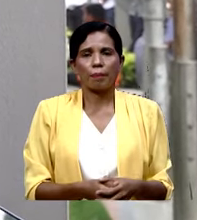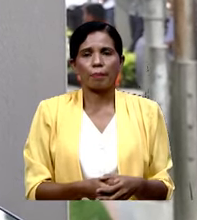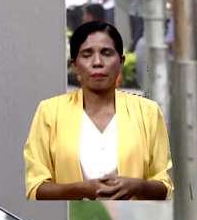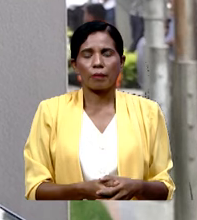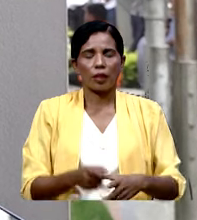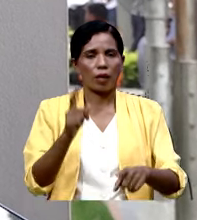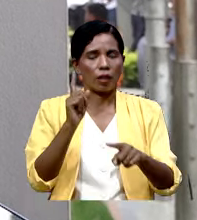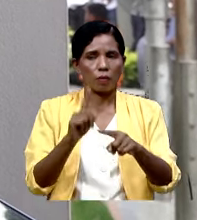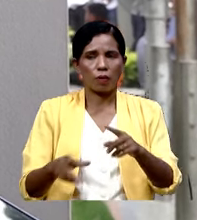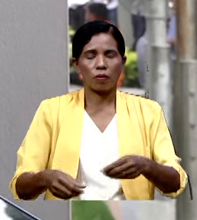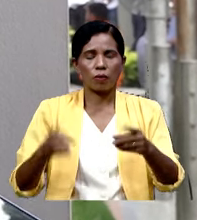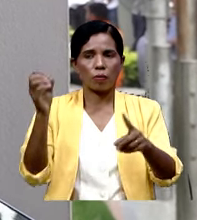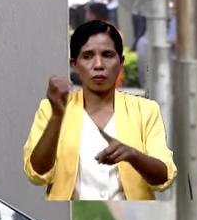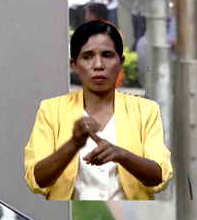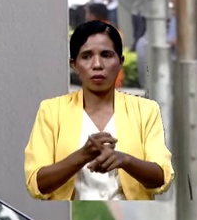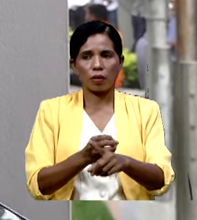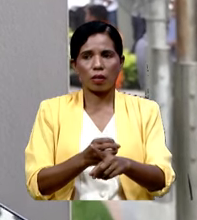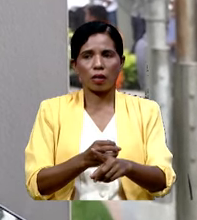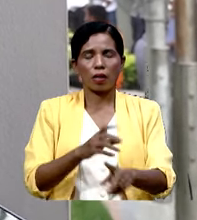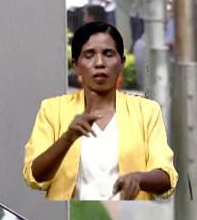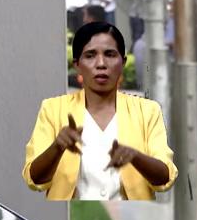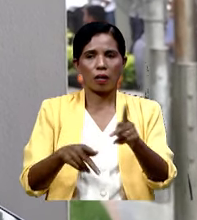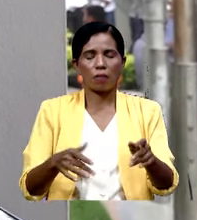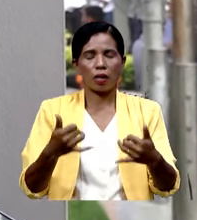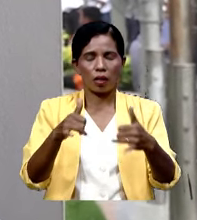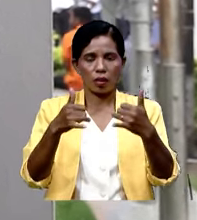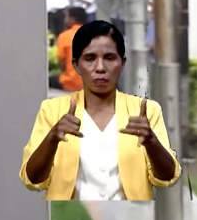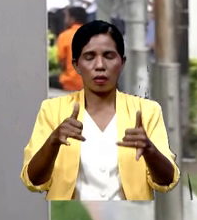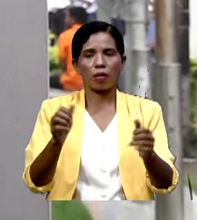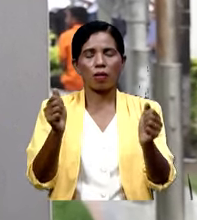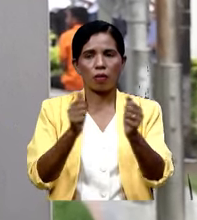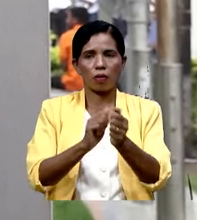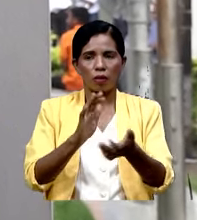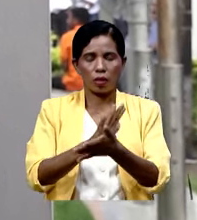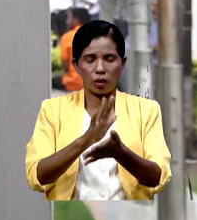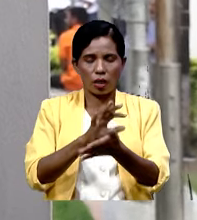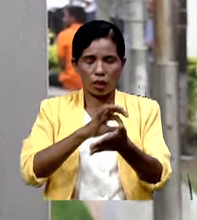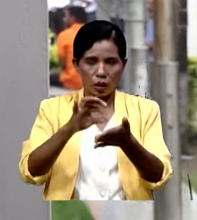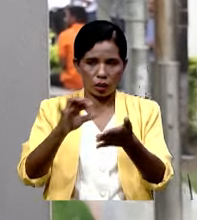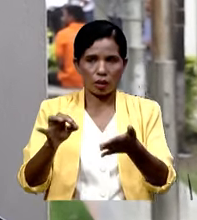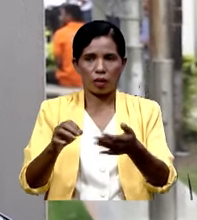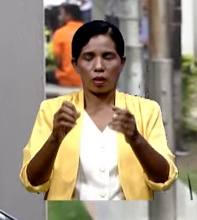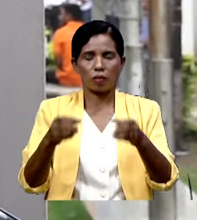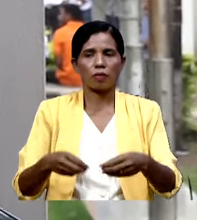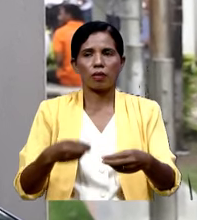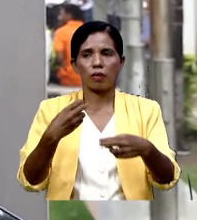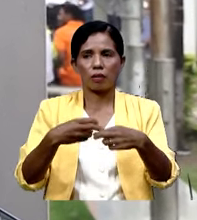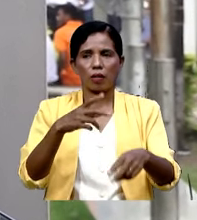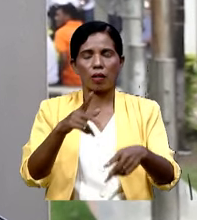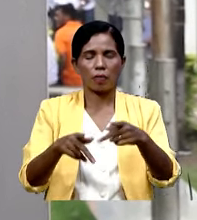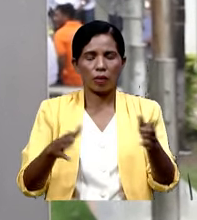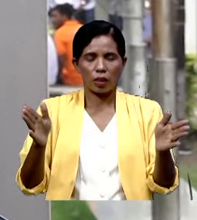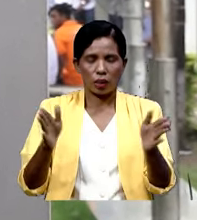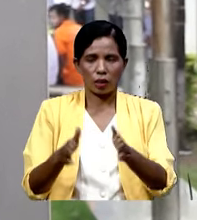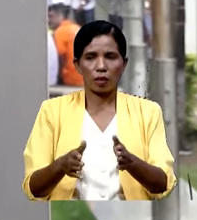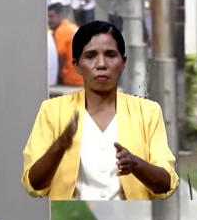la bele po oportunidade ba e ma halimar ho kupon sira ne be ma ka i ha ker suratan ho di nune prejudica e ma ki ka bot atu